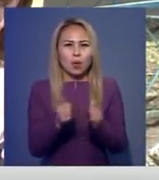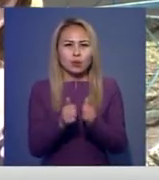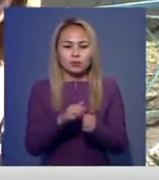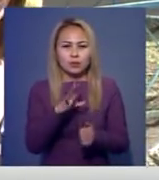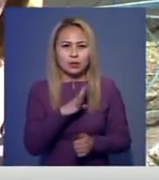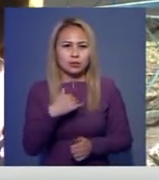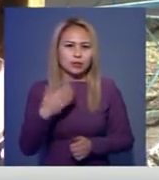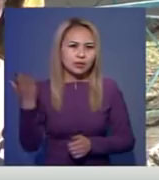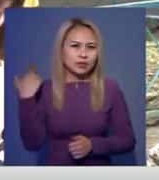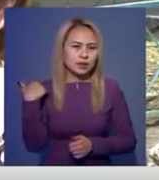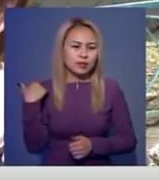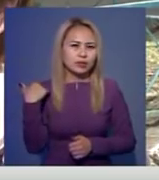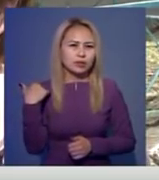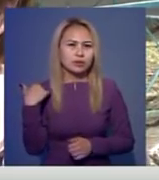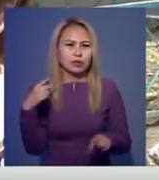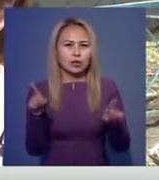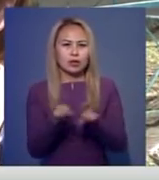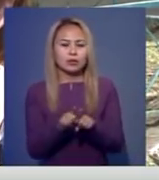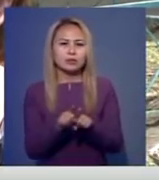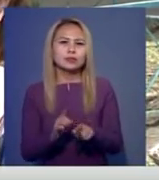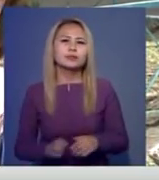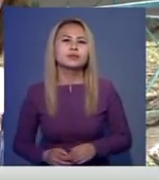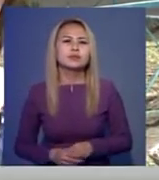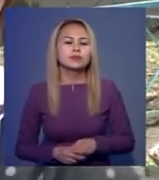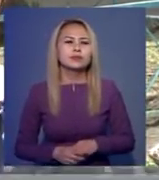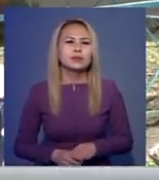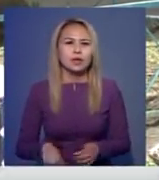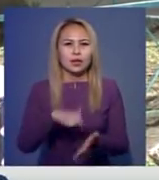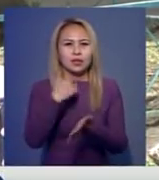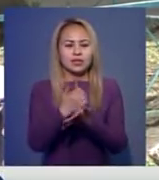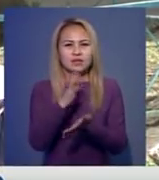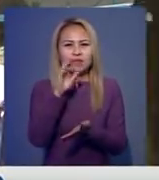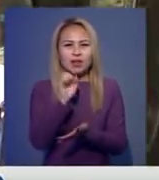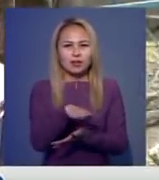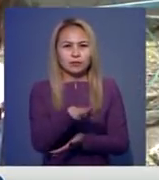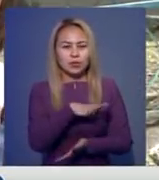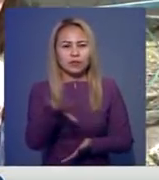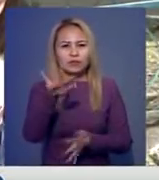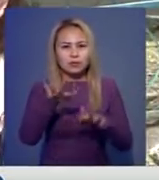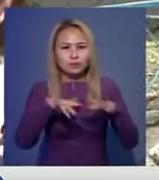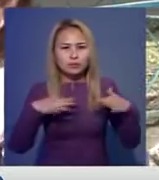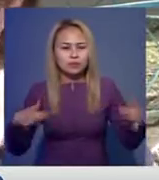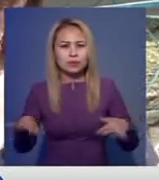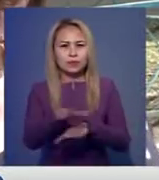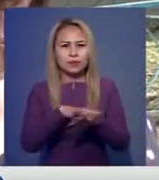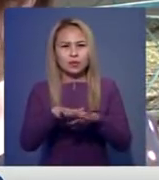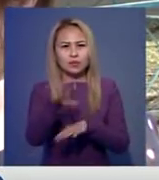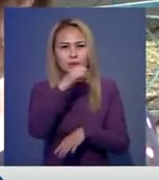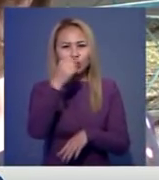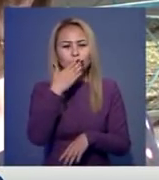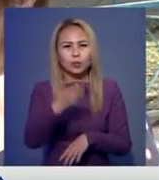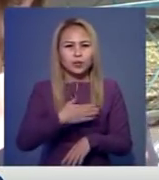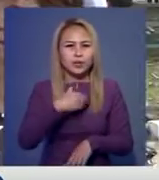Баяғыда менің үйлі тойымда болған бұл кісі бас құда болып, күлі осы жүгіріп жүрген балалар дедушканы жақсы